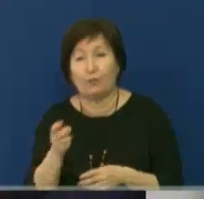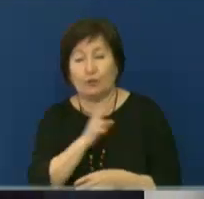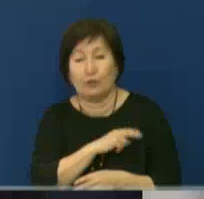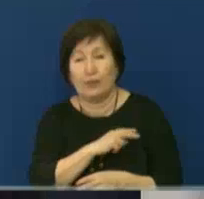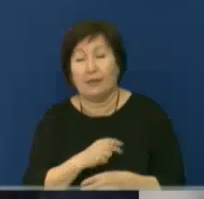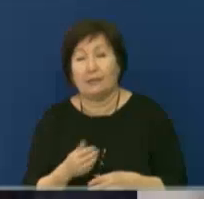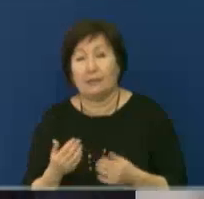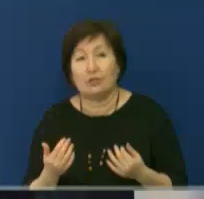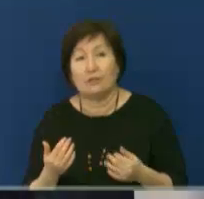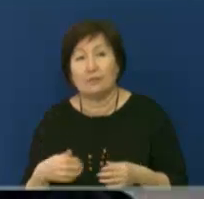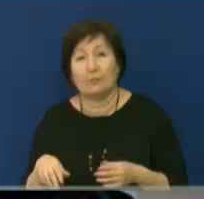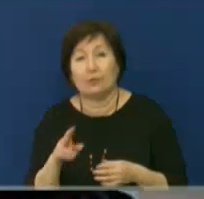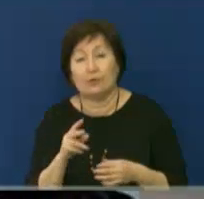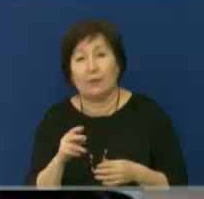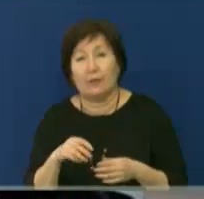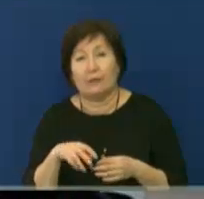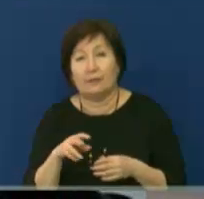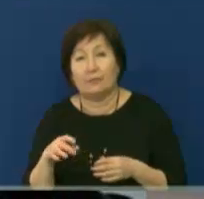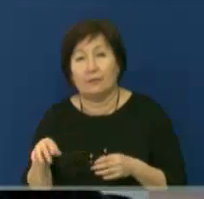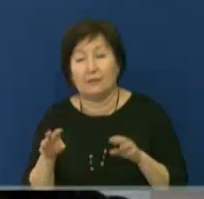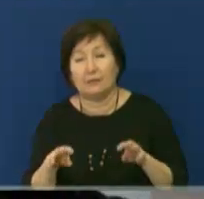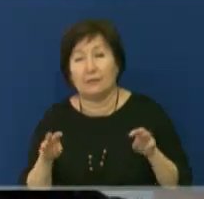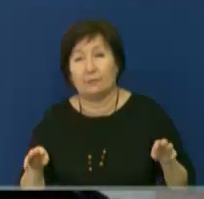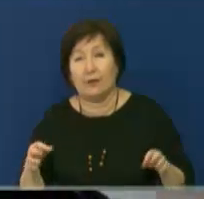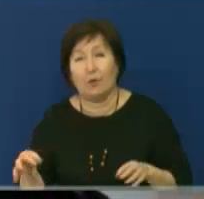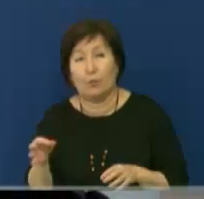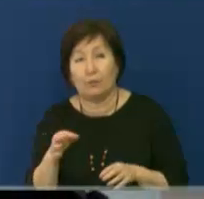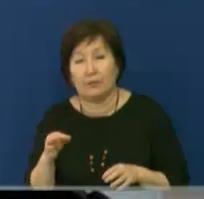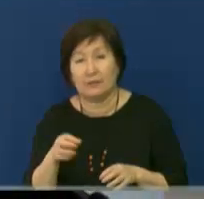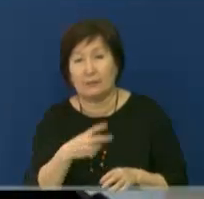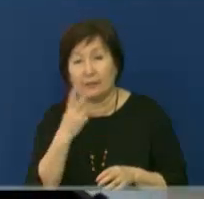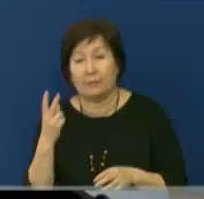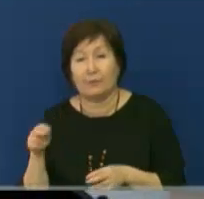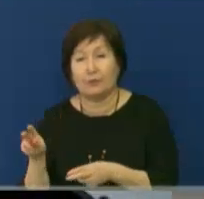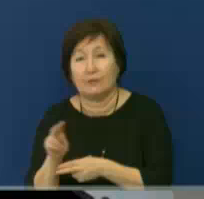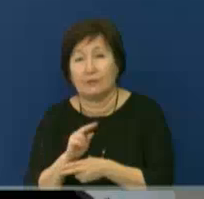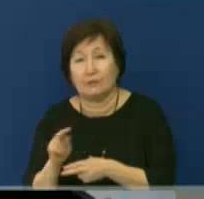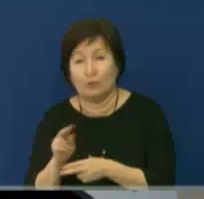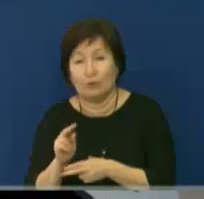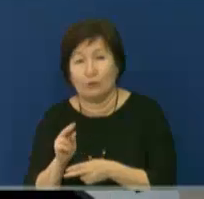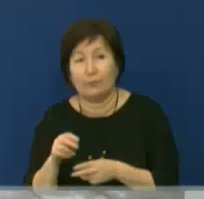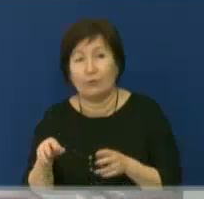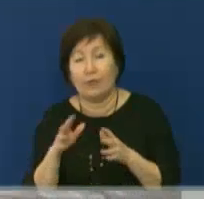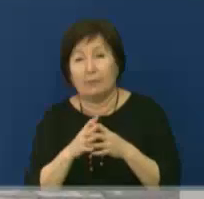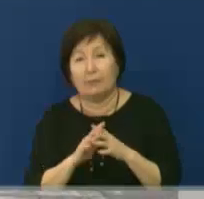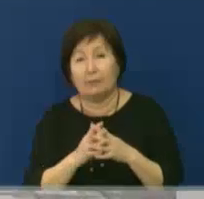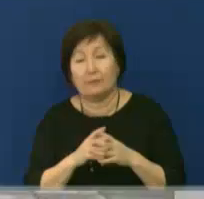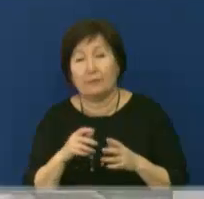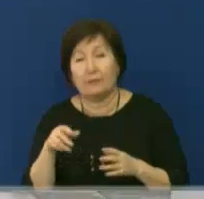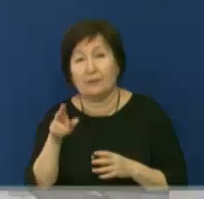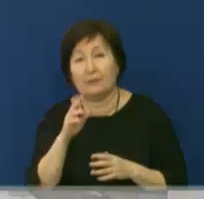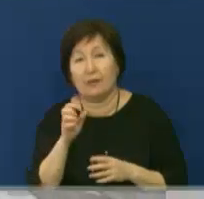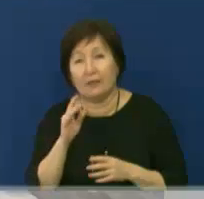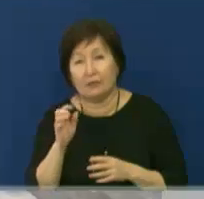келген. Министр Жарма ауданының ұлттық жоба аясында күрделі жөндеу жұмыстары жүргізілген Бақыршық орта мектебіне барды.